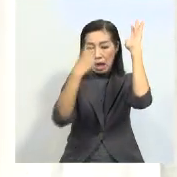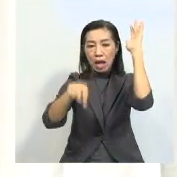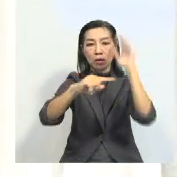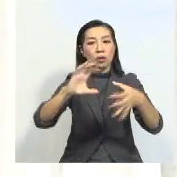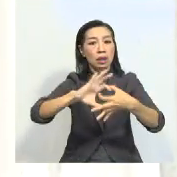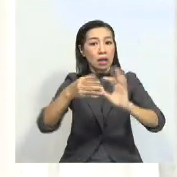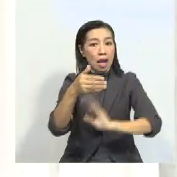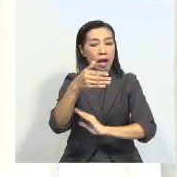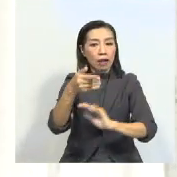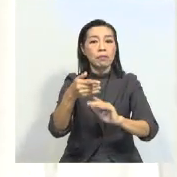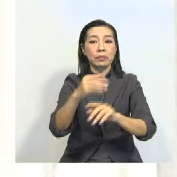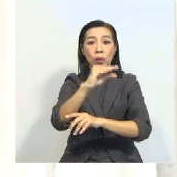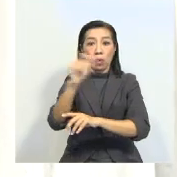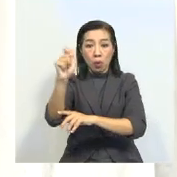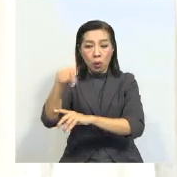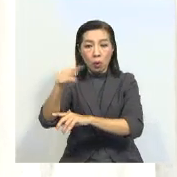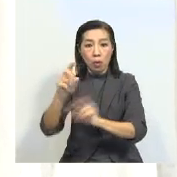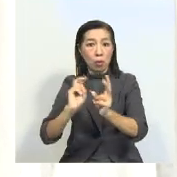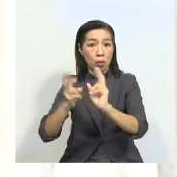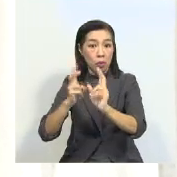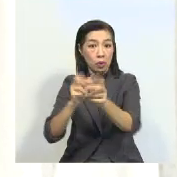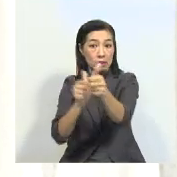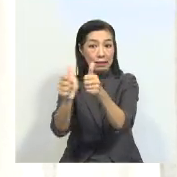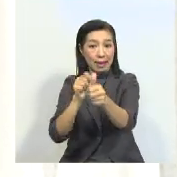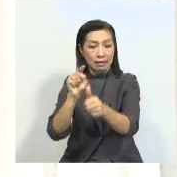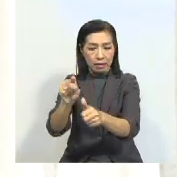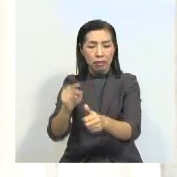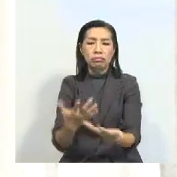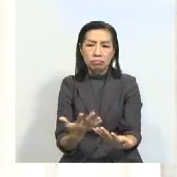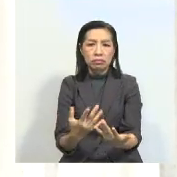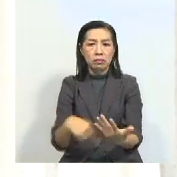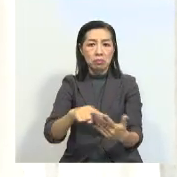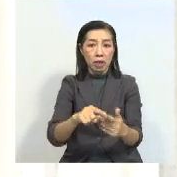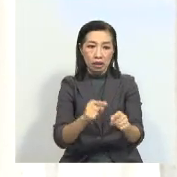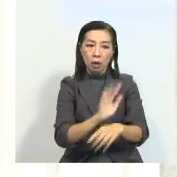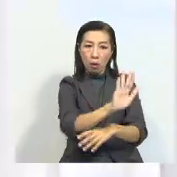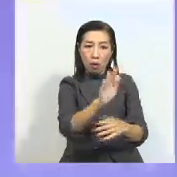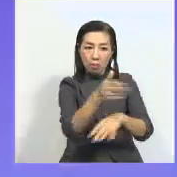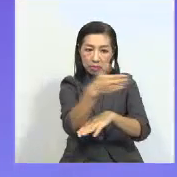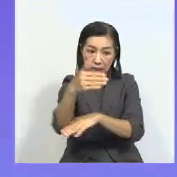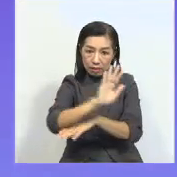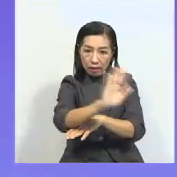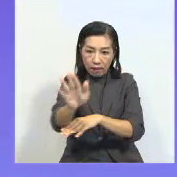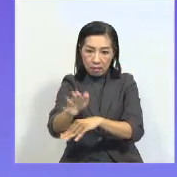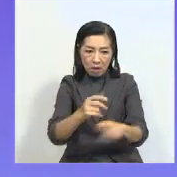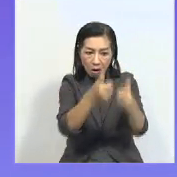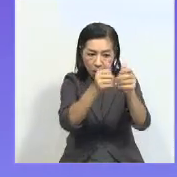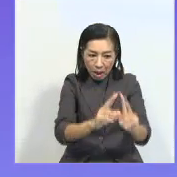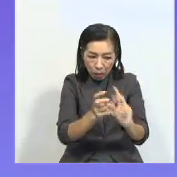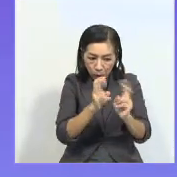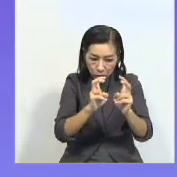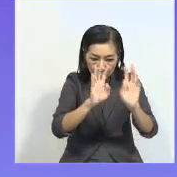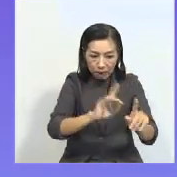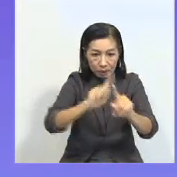โอลิมปิกหุ่นยนต์หรือว่า World Robot Olympic นะคะก็เป็นการแข่งขันหุ่นยนต์ที่เขามีการออกแบบแล้วก็เ